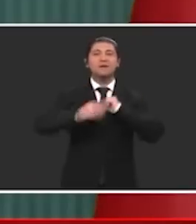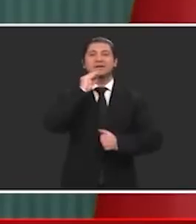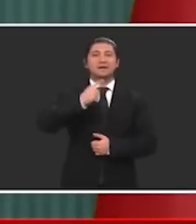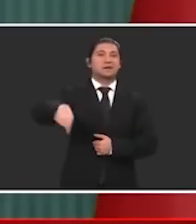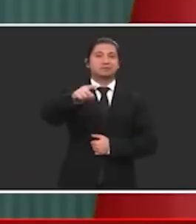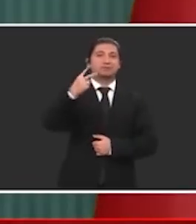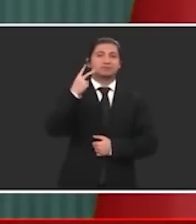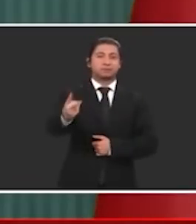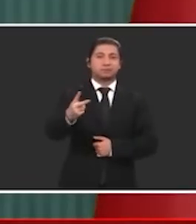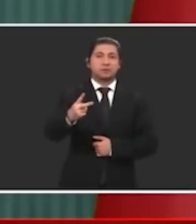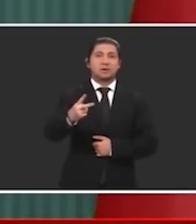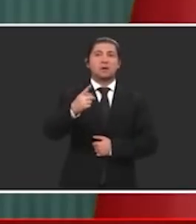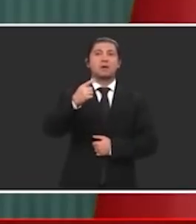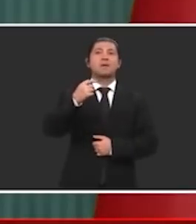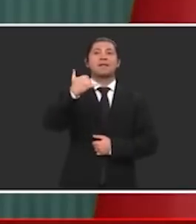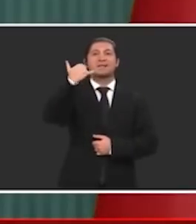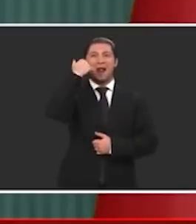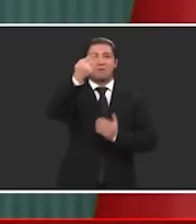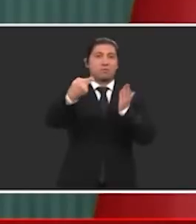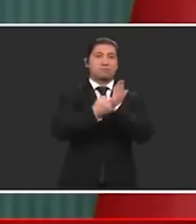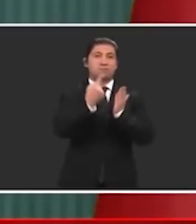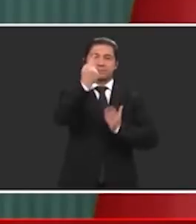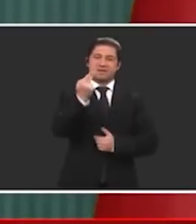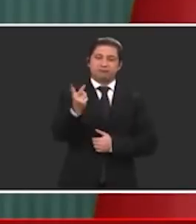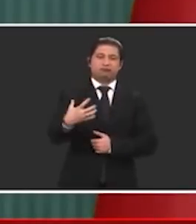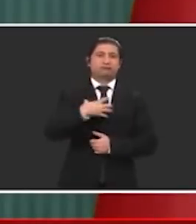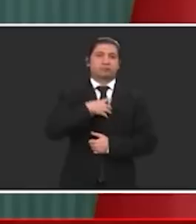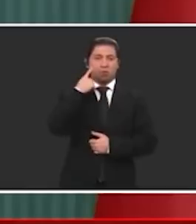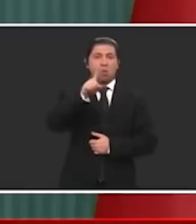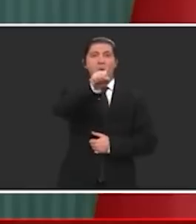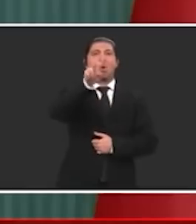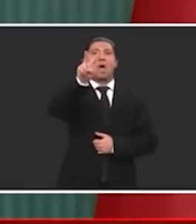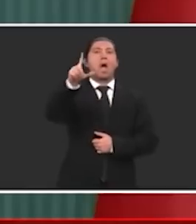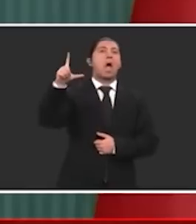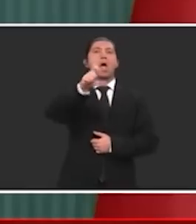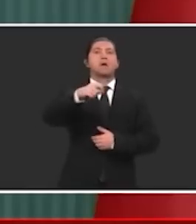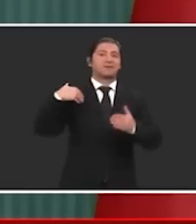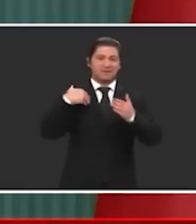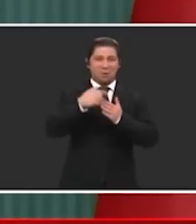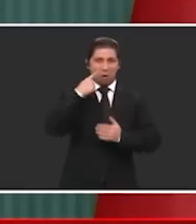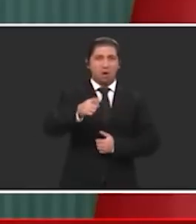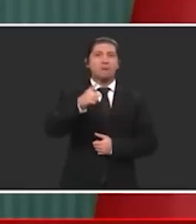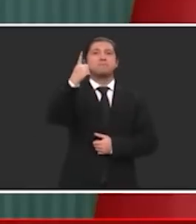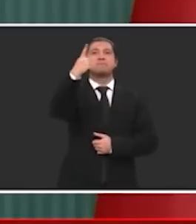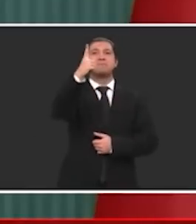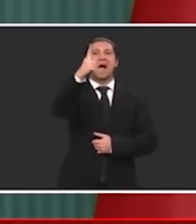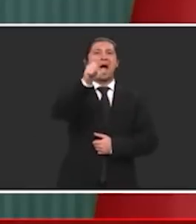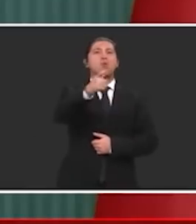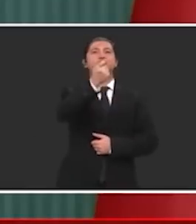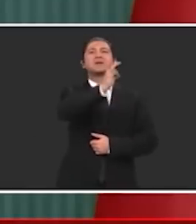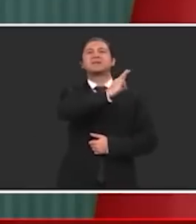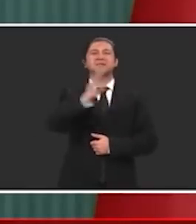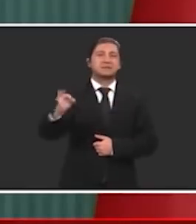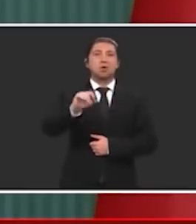gençlerimizin bir hatla sınırlı olmak üzere 12 ay boyunca aylık ücretsiz